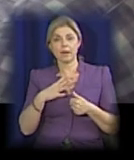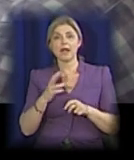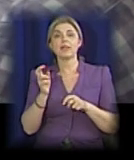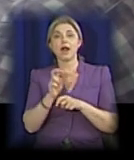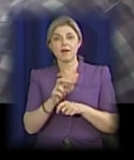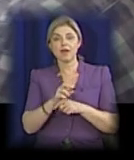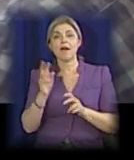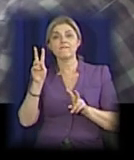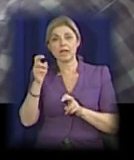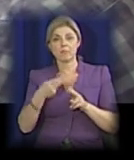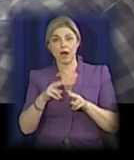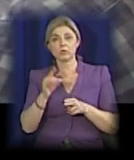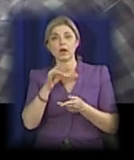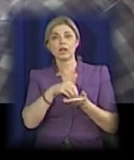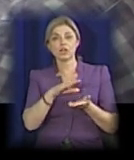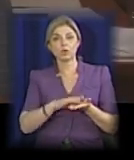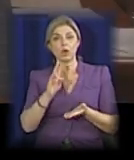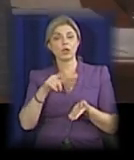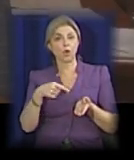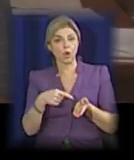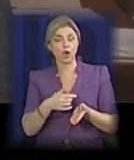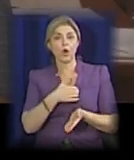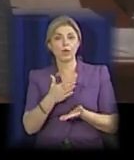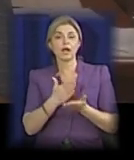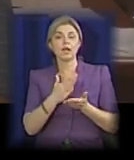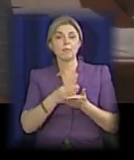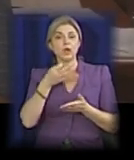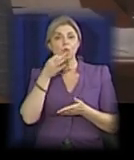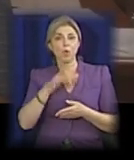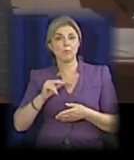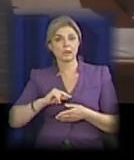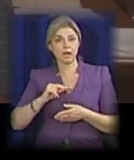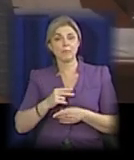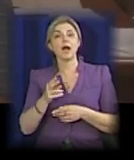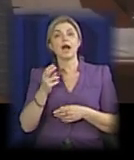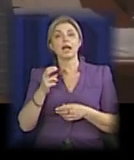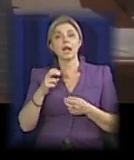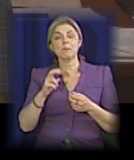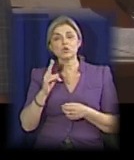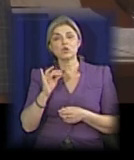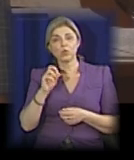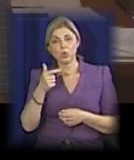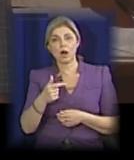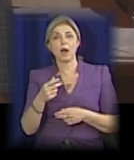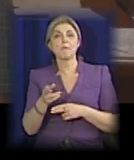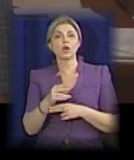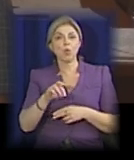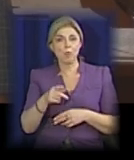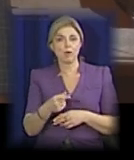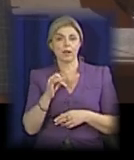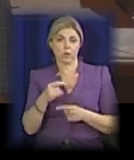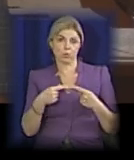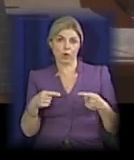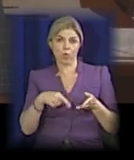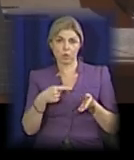фірма, яка зареєстрована в Миколаєві, хоча вона має досвід роботи в Кременчуці, Маріуполі, Запоріжжі. Тобто, я вважаю, що